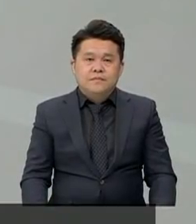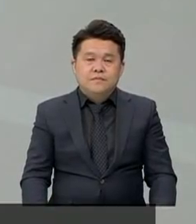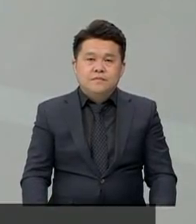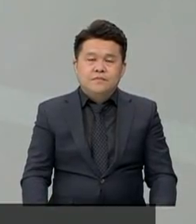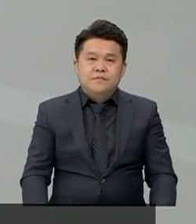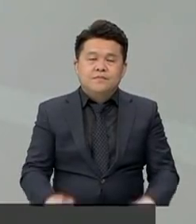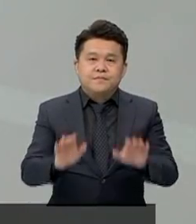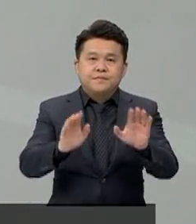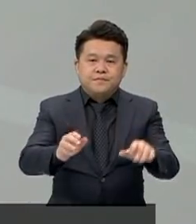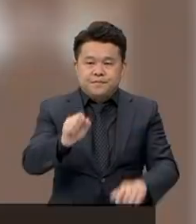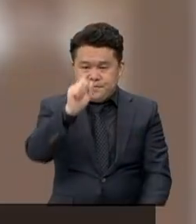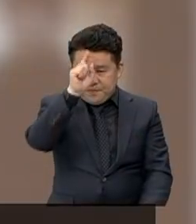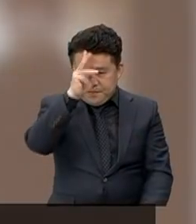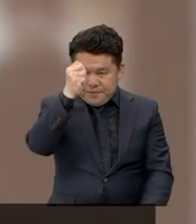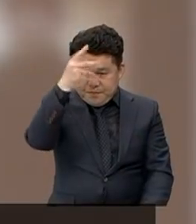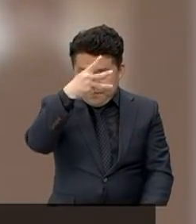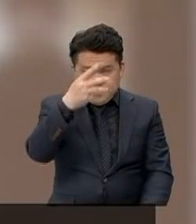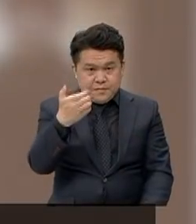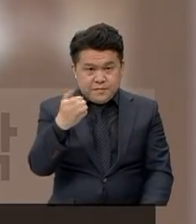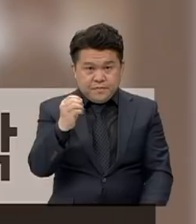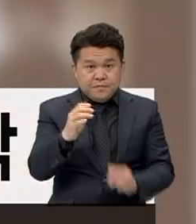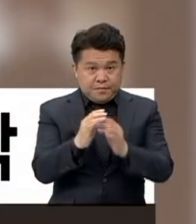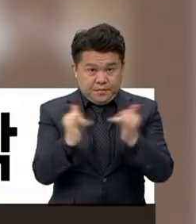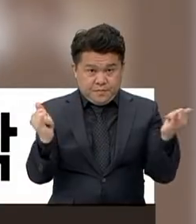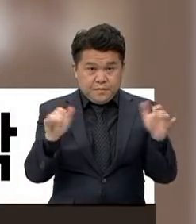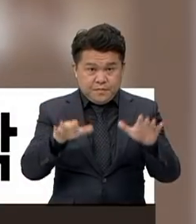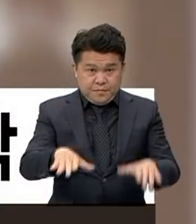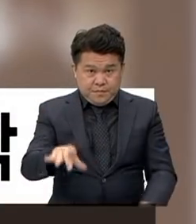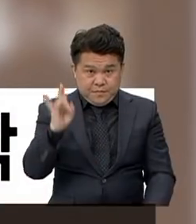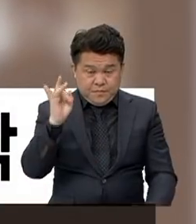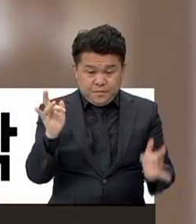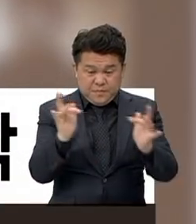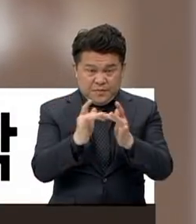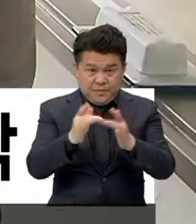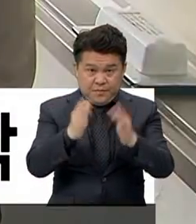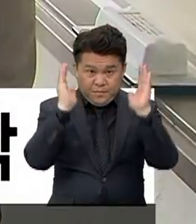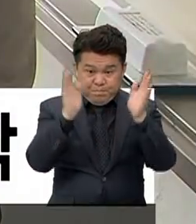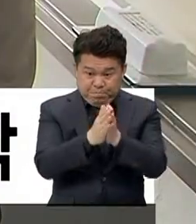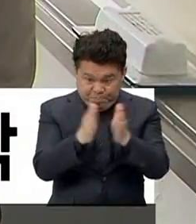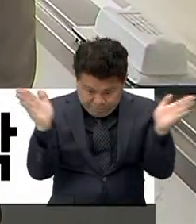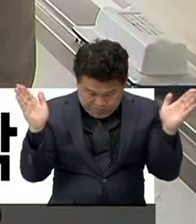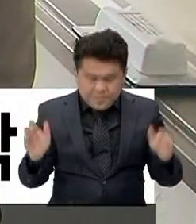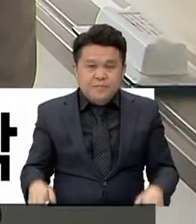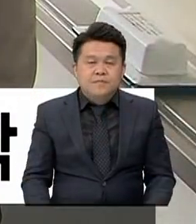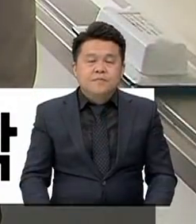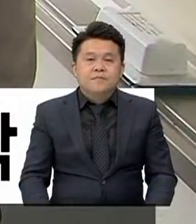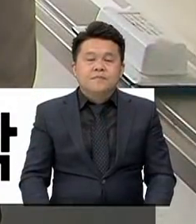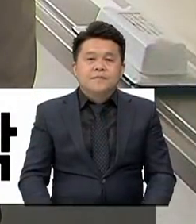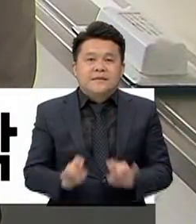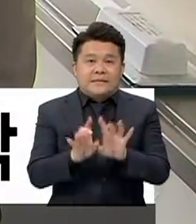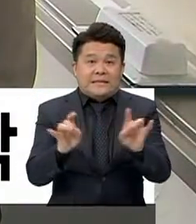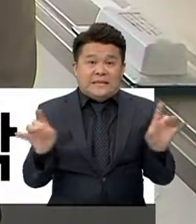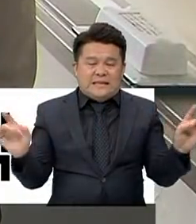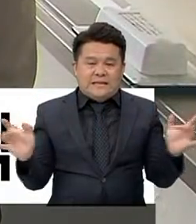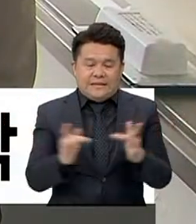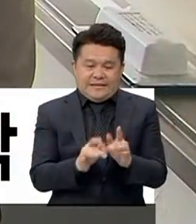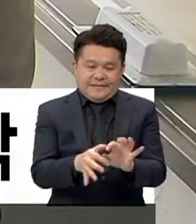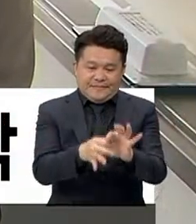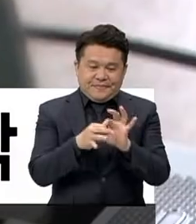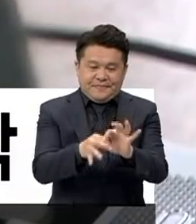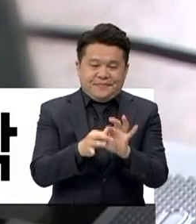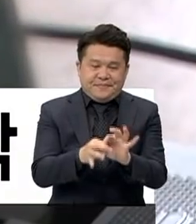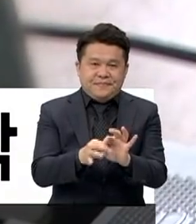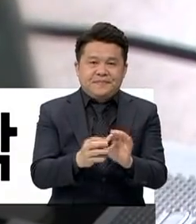중학교와 고등학교 3학년에 재학 중인 90만 명이 오늘 첫 온라인 개학을 맞이했습니다. 학생들은 각자 온라인에 접속해